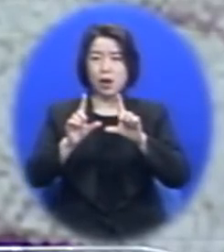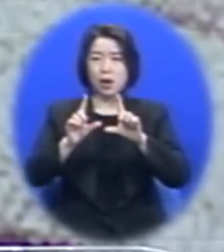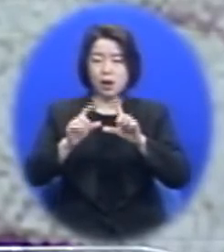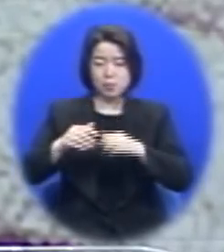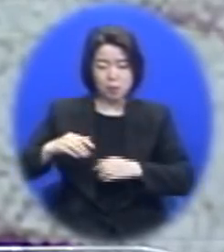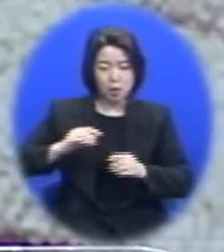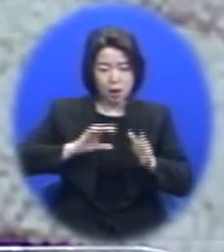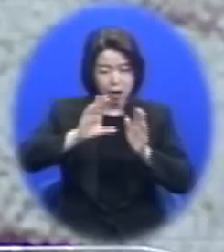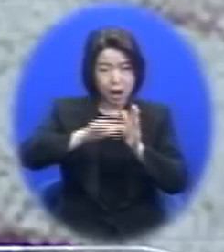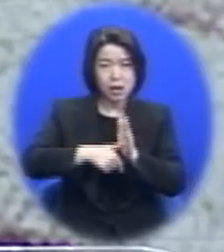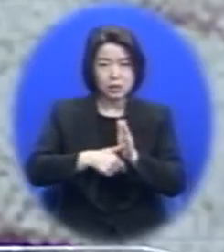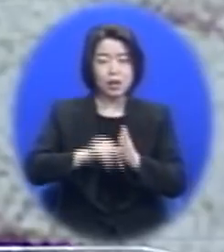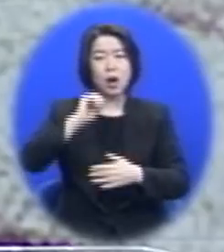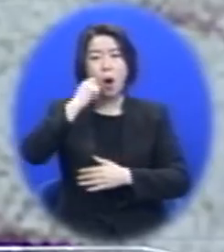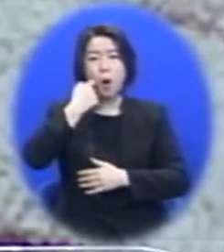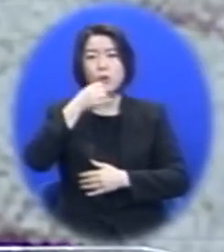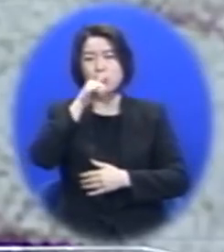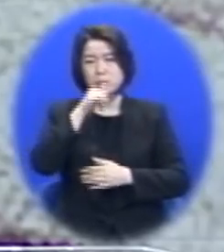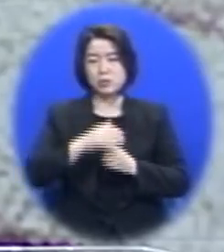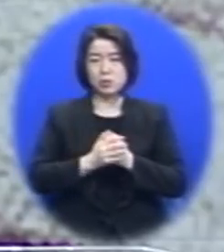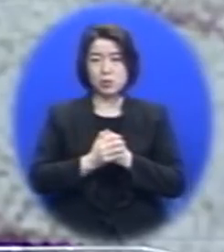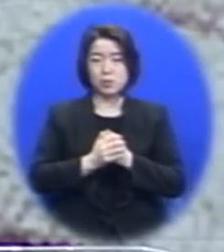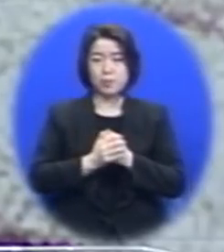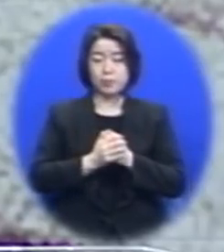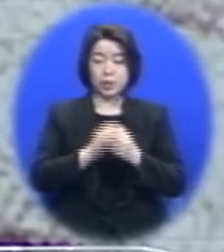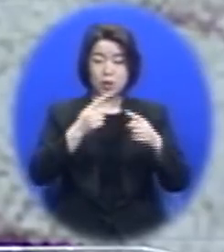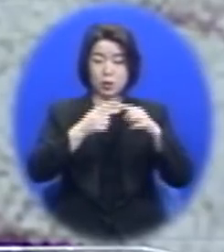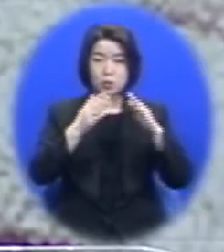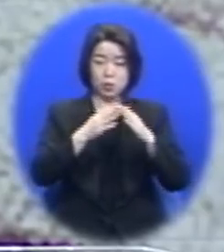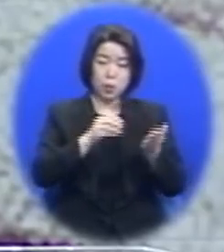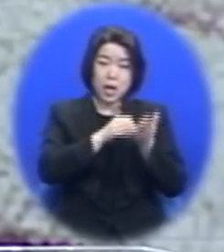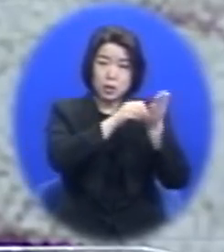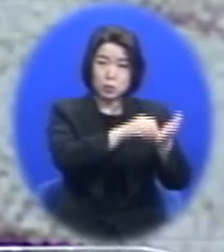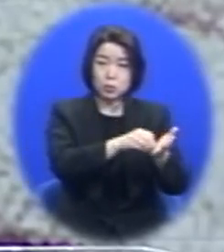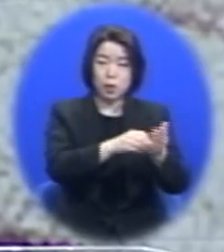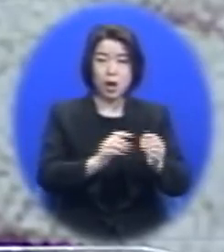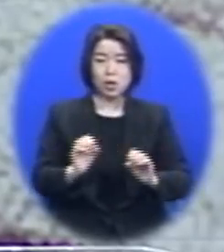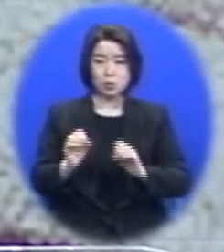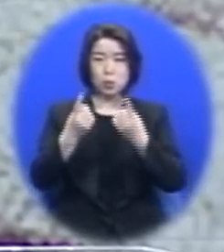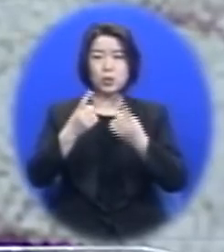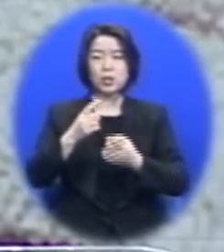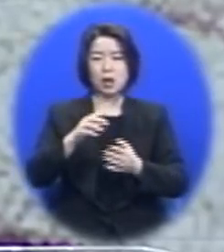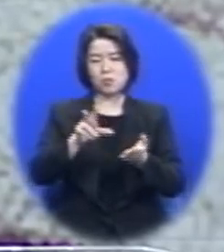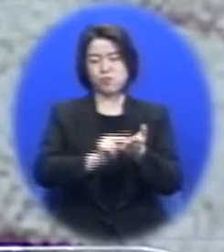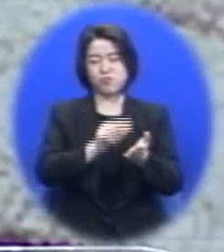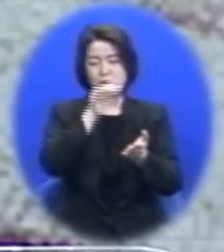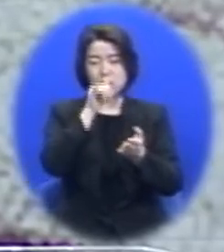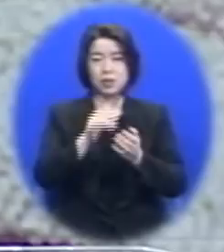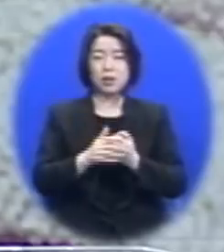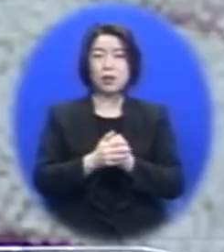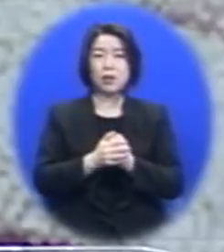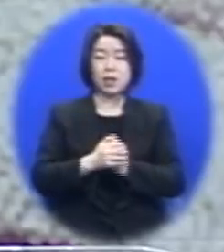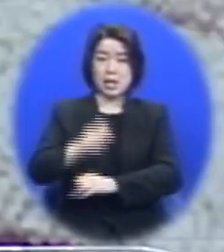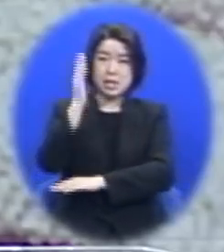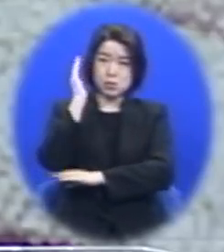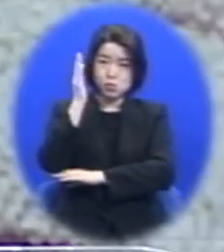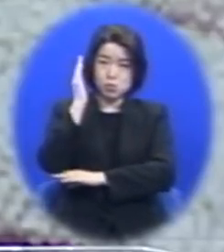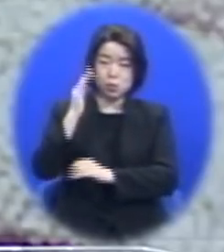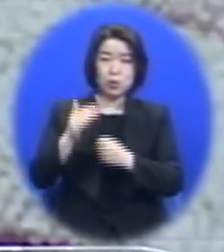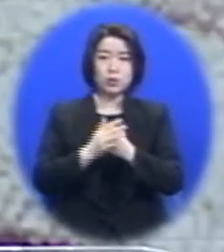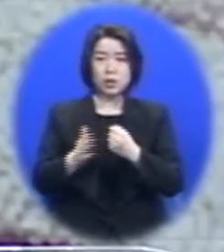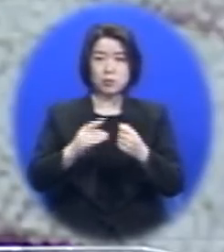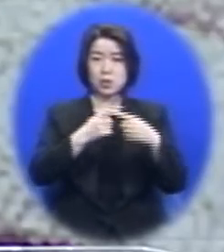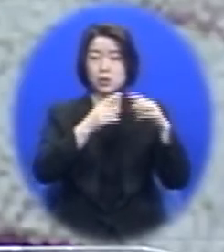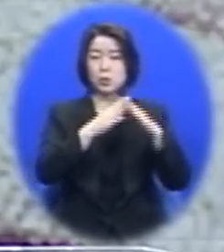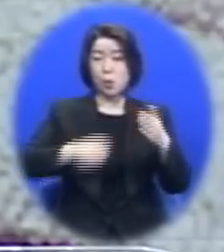겪습니다 왜냐하면 교회 등록 하는 동기가 문제가 있기 때문에 여러분 설교 때문에 교회를